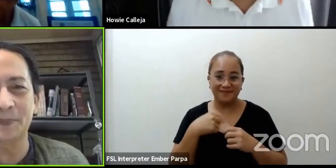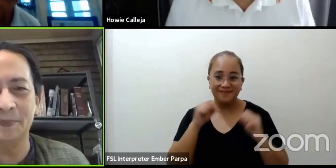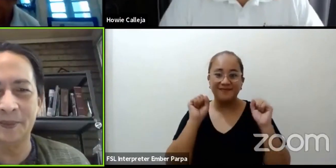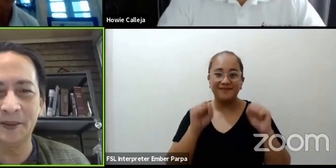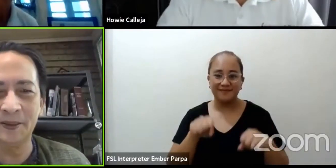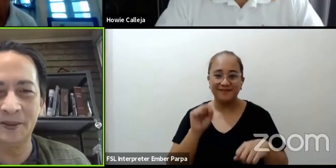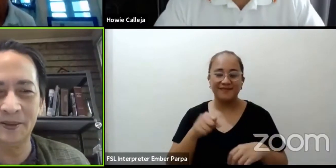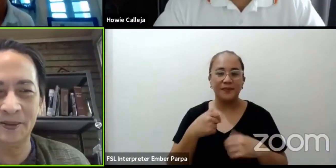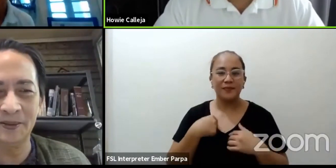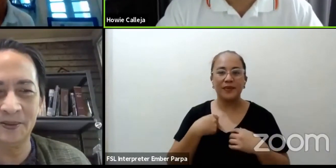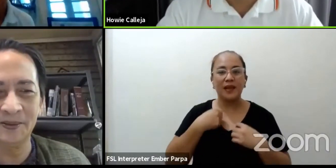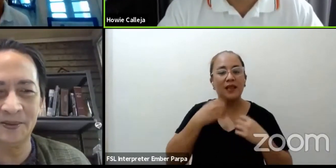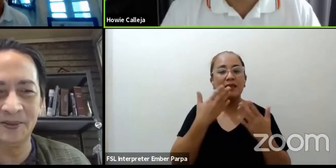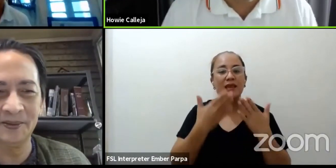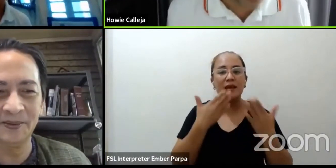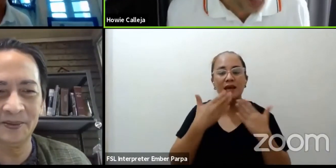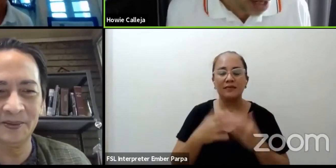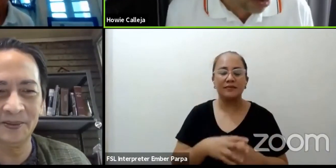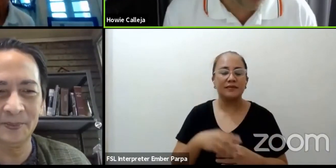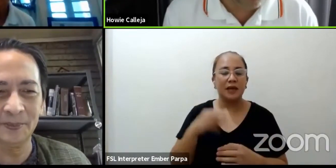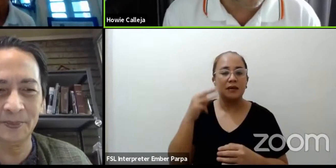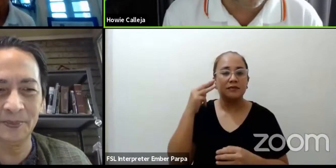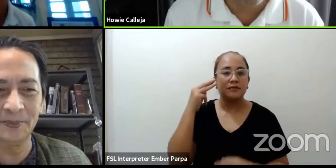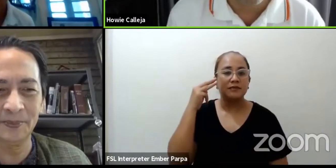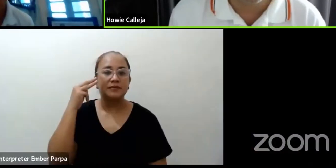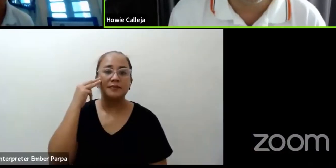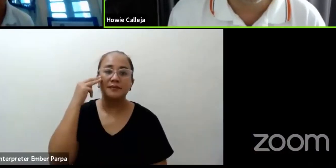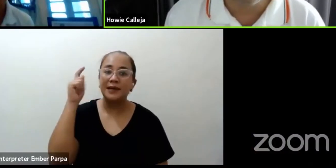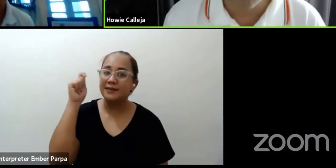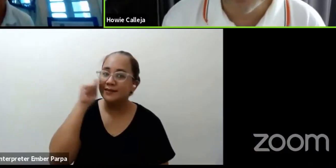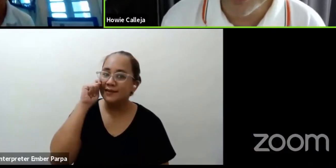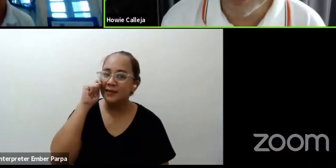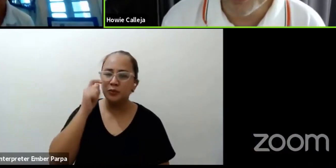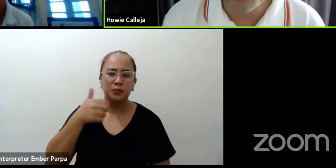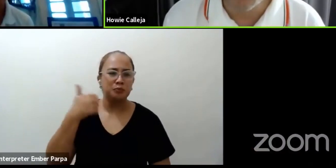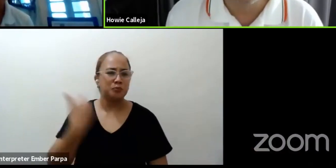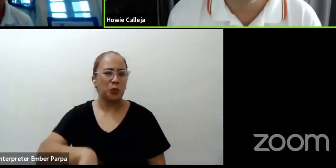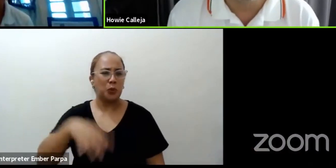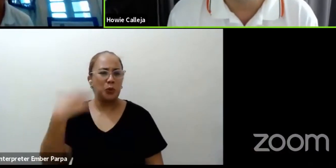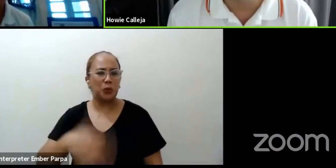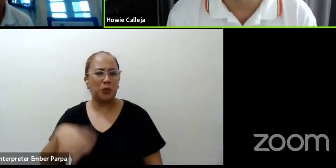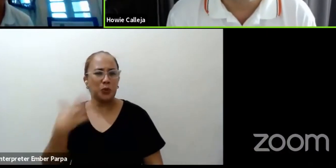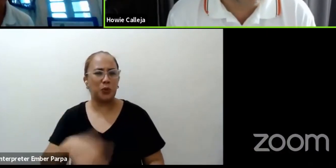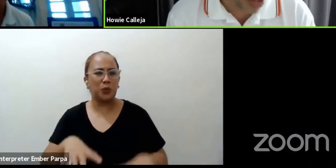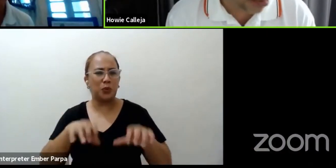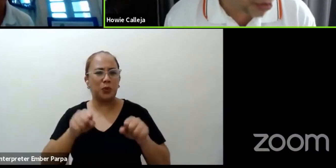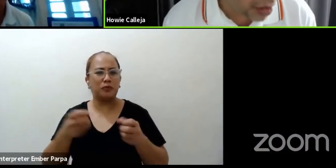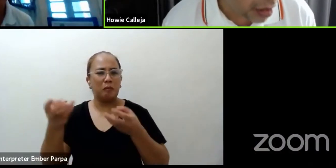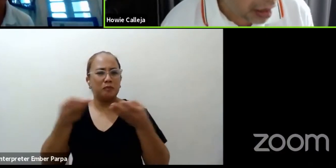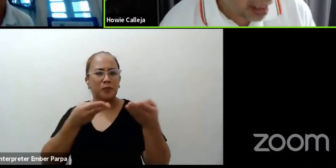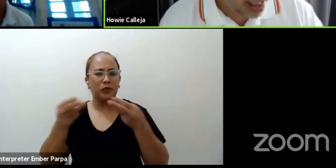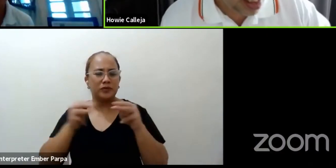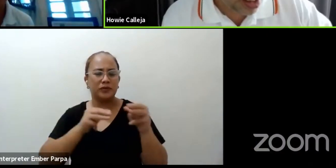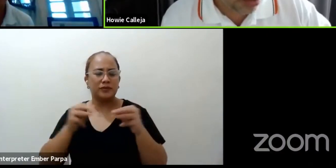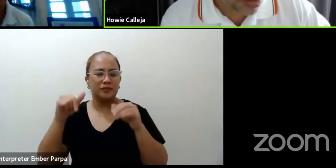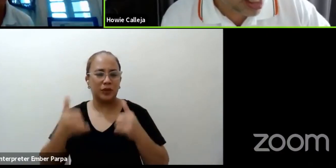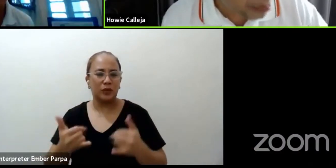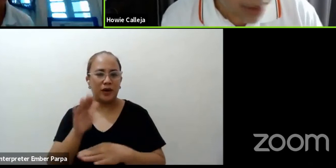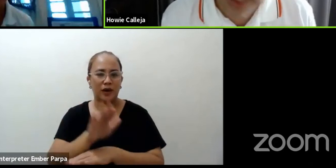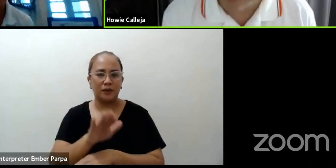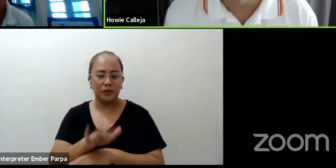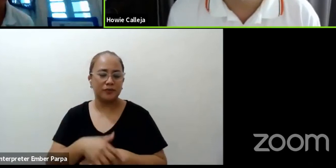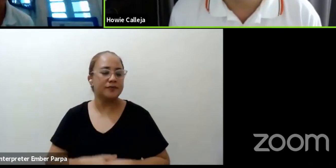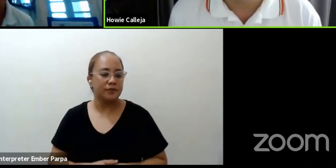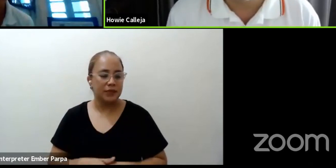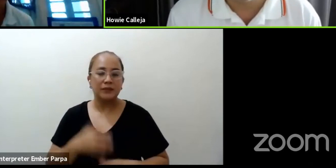Yes, thank you, Dr. Mike again. Salamat po sa napakagaling na pag-host at pag-moderate ngayong hapon.